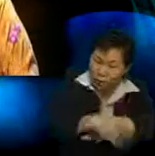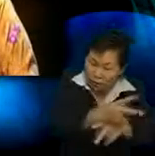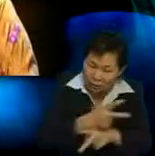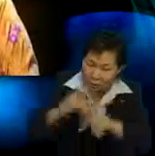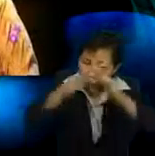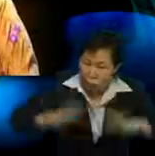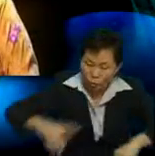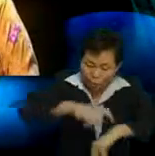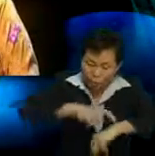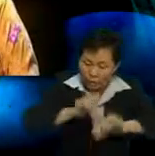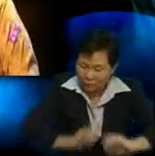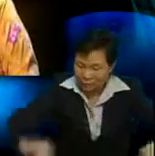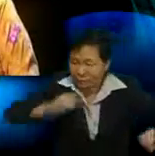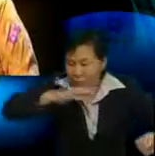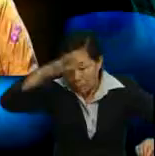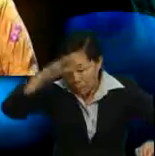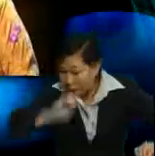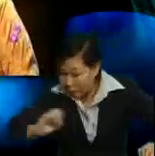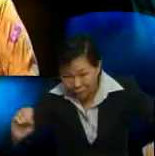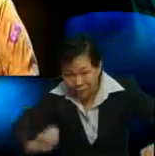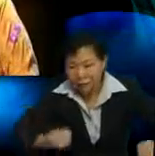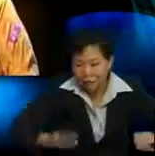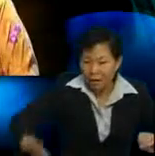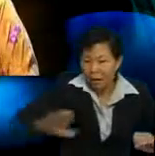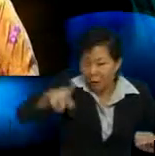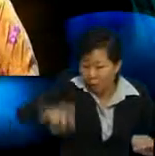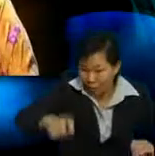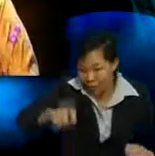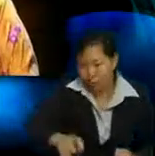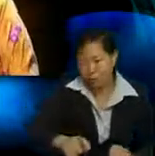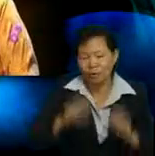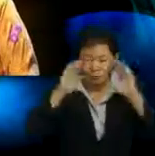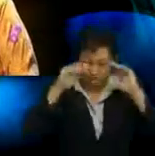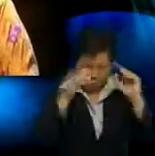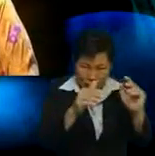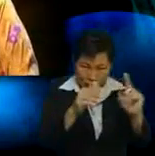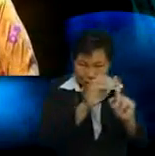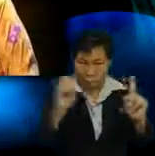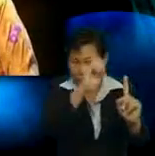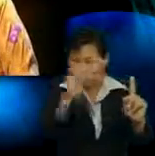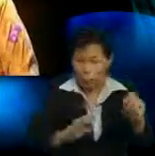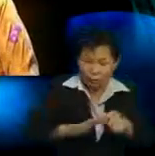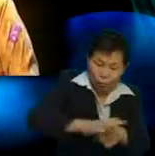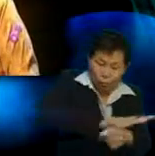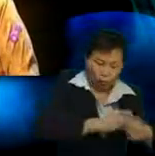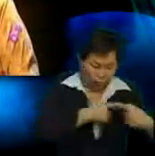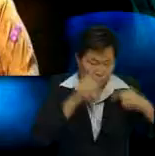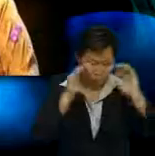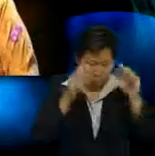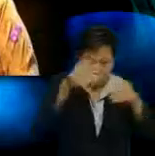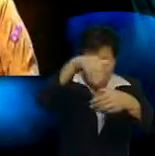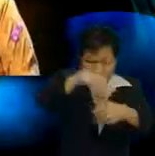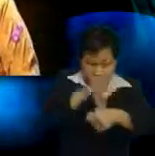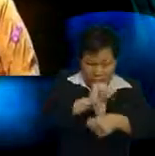rumah semasa ketiadaan ibu dan bapa, kamu seharusnya menumpukan sepenuh perhatian dalam kerja-kerja